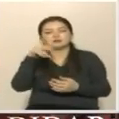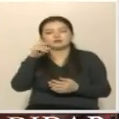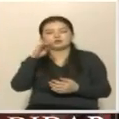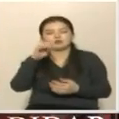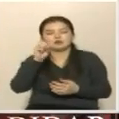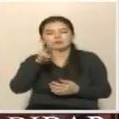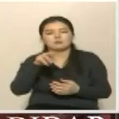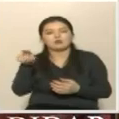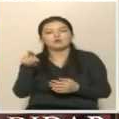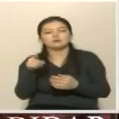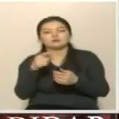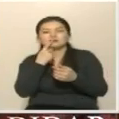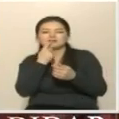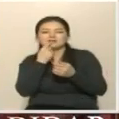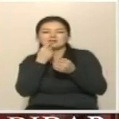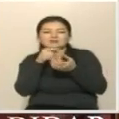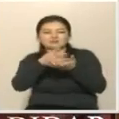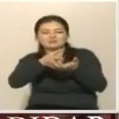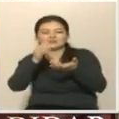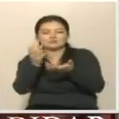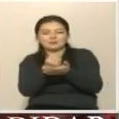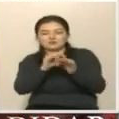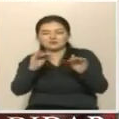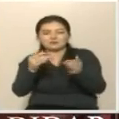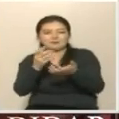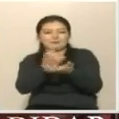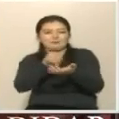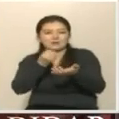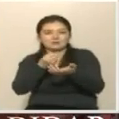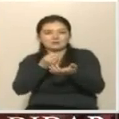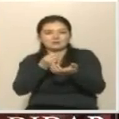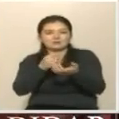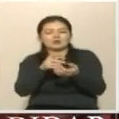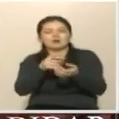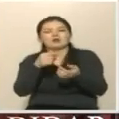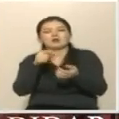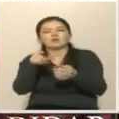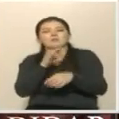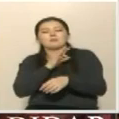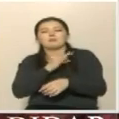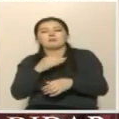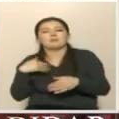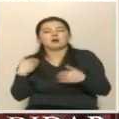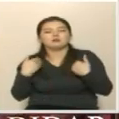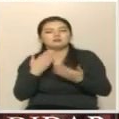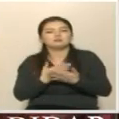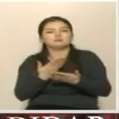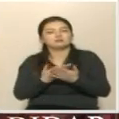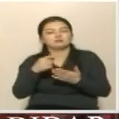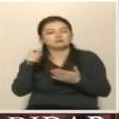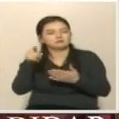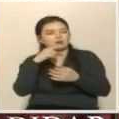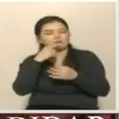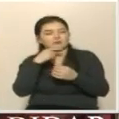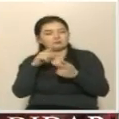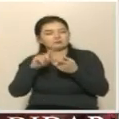выводя кровь человек может излечиться от многих болезней Согласно хадису пророка хиджама полезно для памяти зрение и